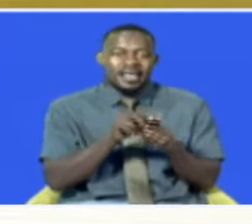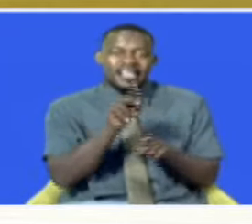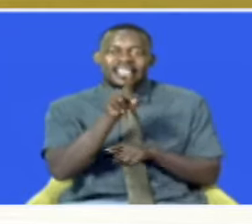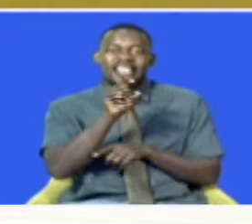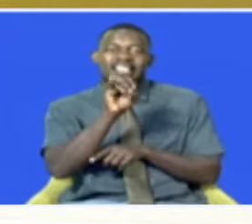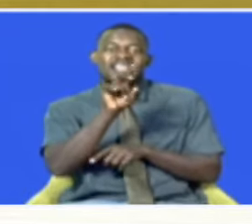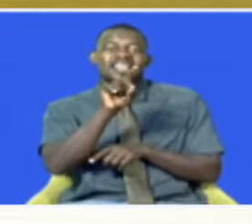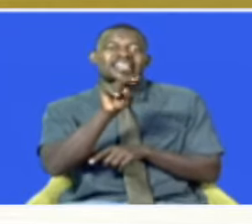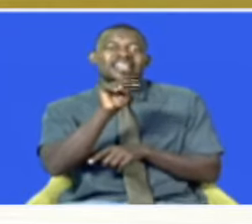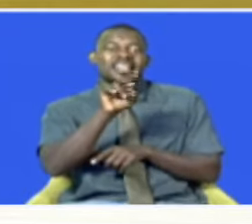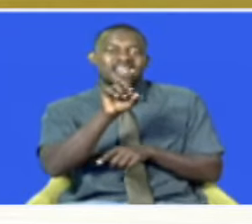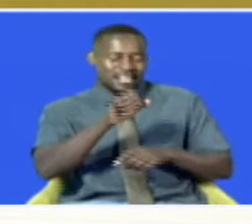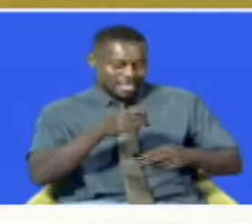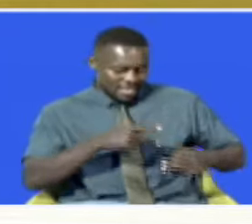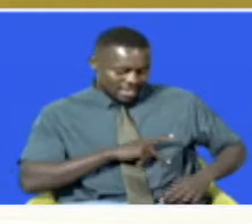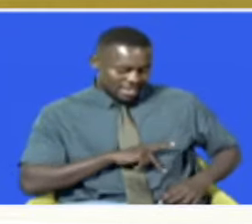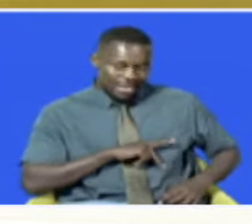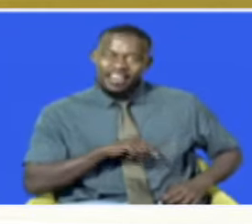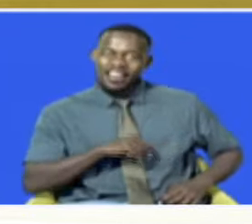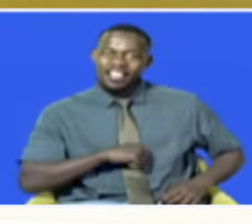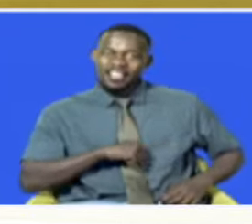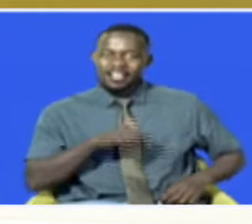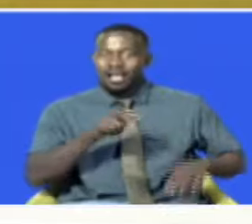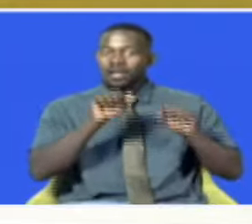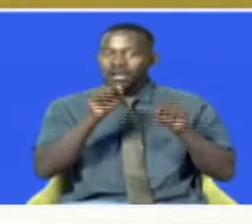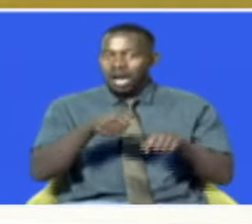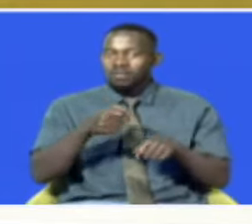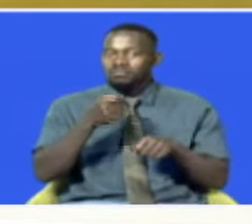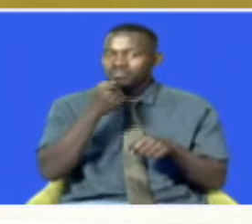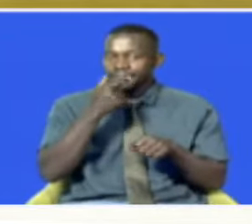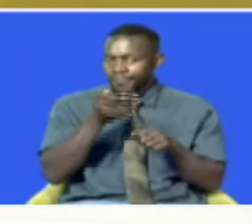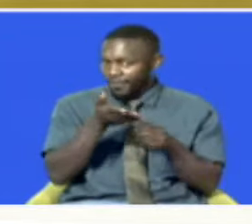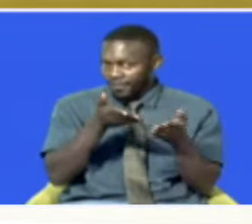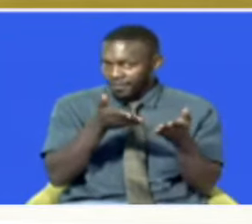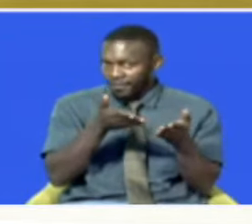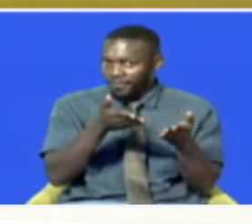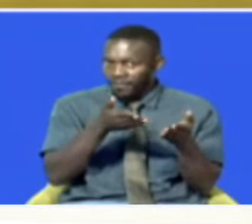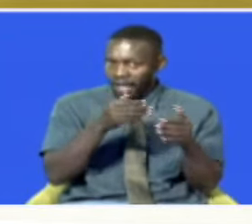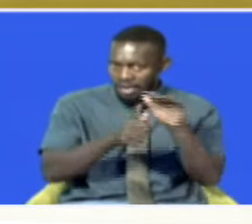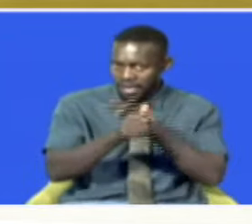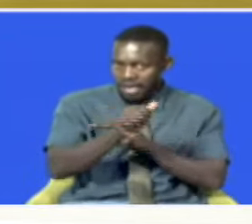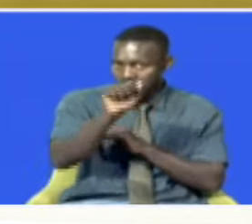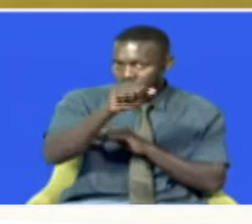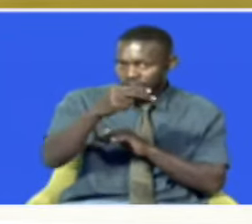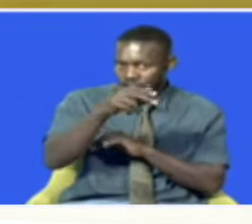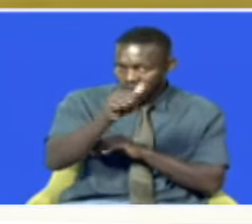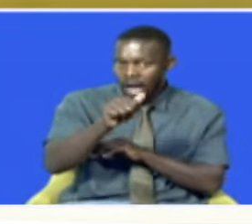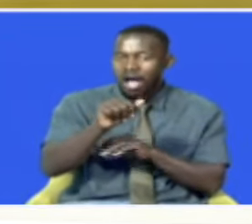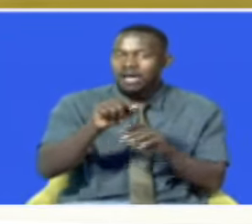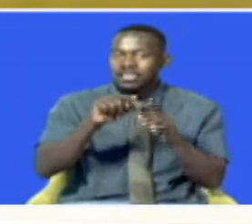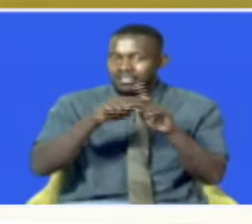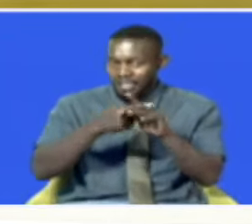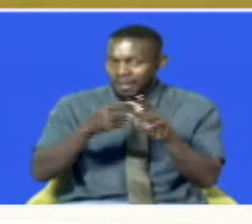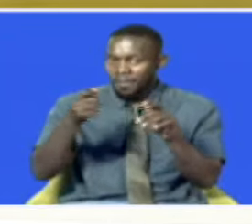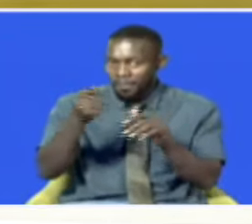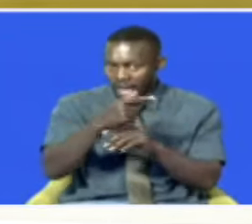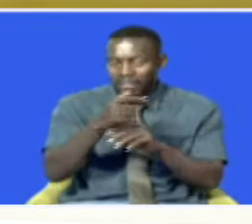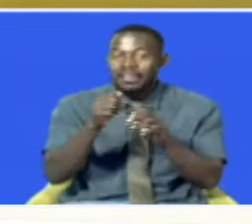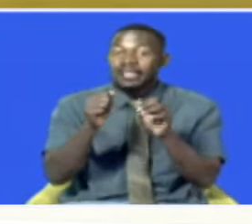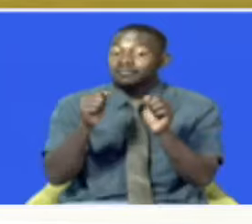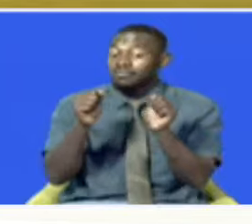tu uzinduzi rasmi wa mapokezi ya huduma kupitia SHA uanze rasmi tarehe 1 Oktoba mwaka huu.